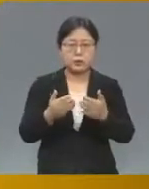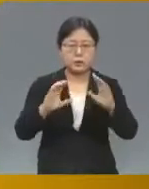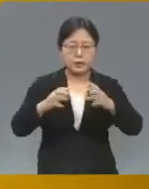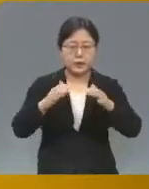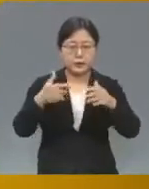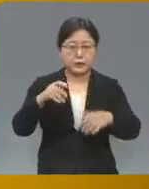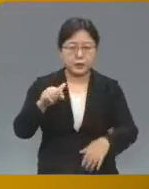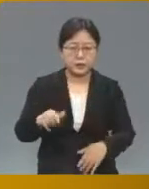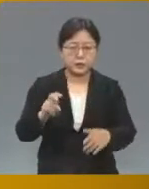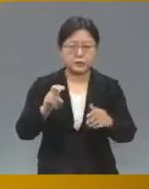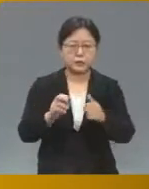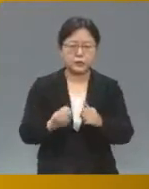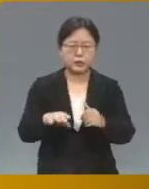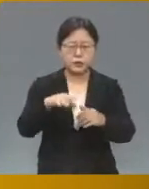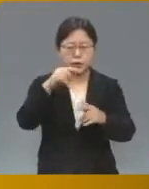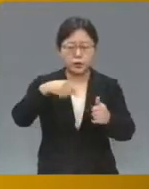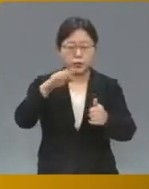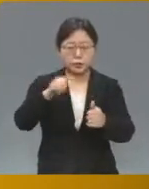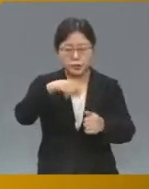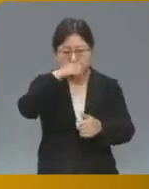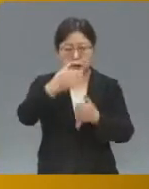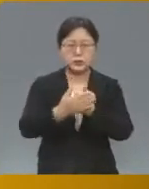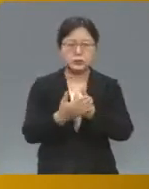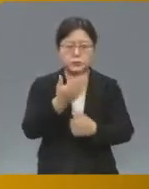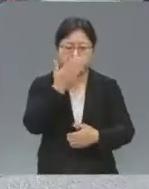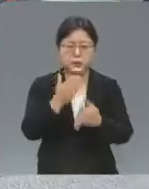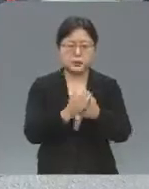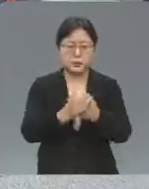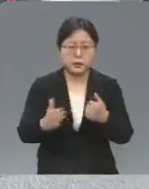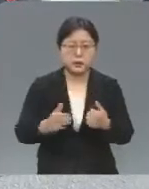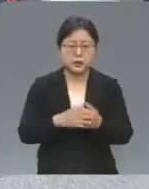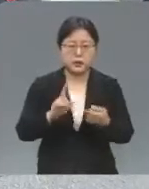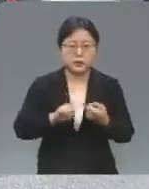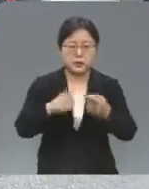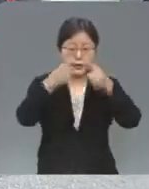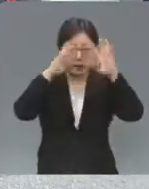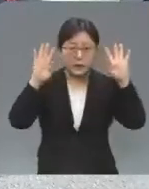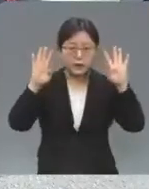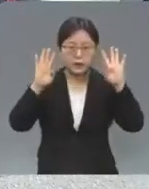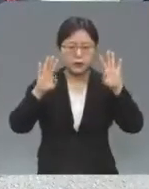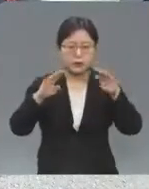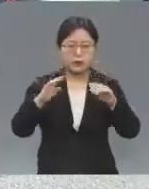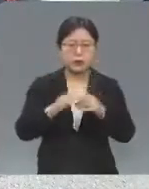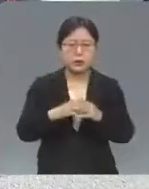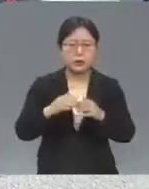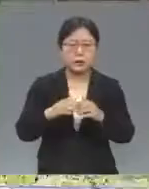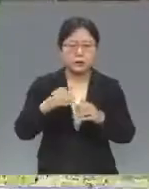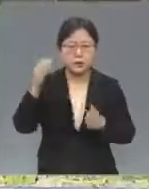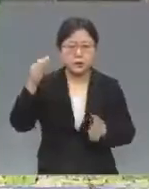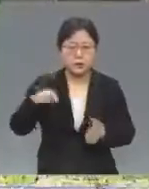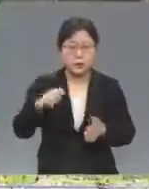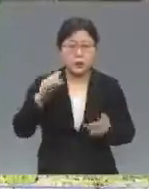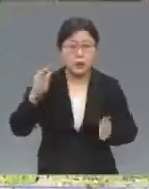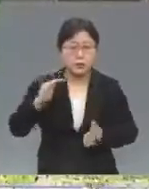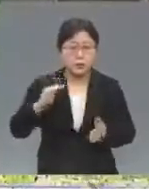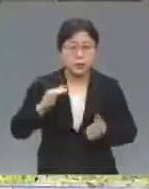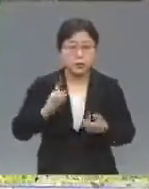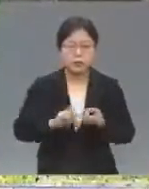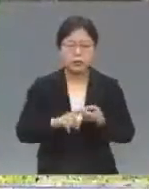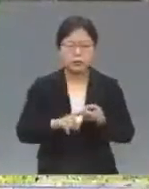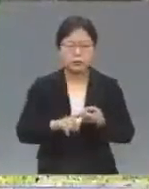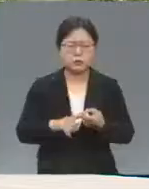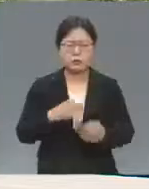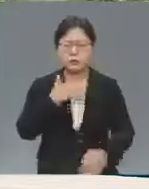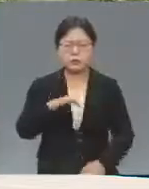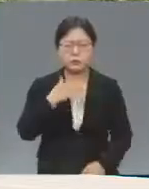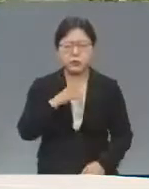물론 교육부 재정 지원도 받을 수 있기 때문입니다 이에 대해 대학 측은 관리 학생이 존재에 대해 전혀 사실무근 이라면서